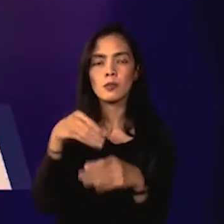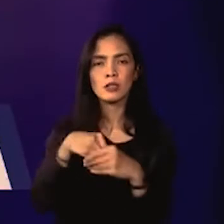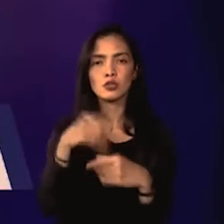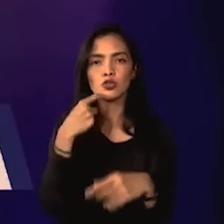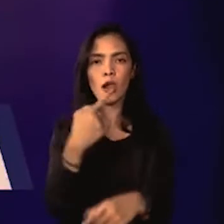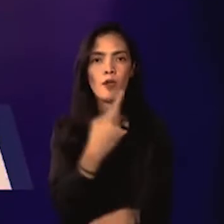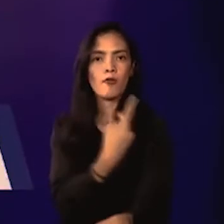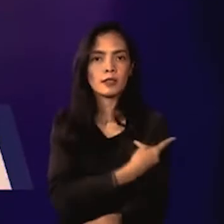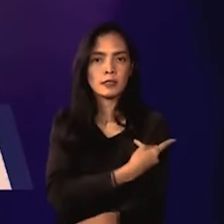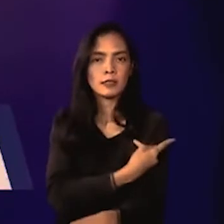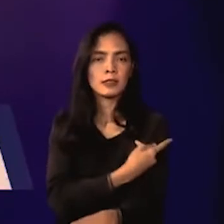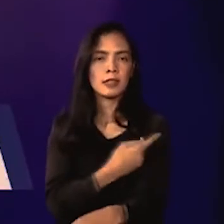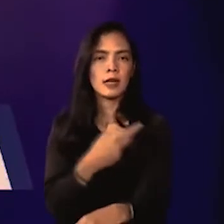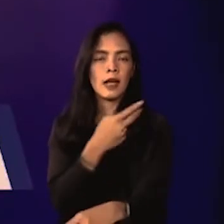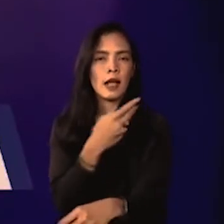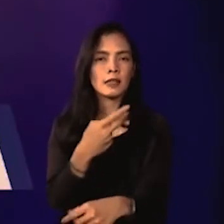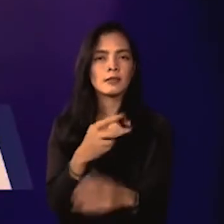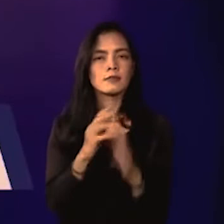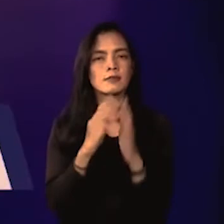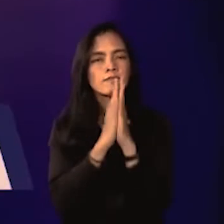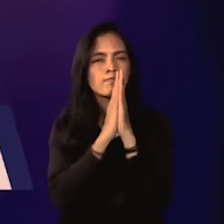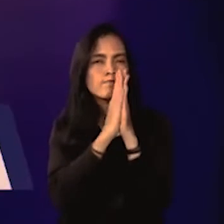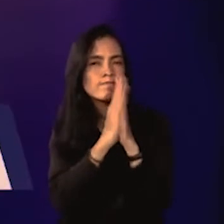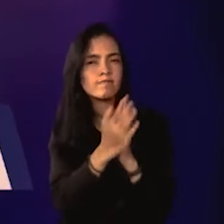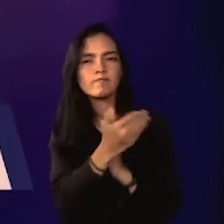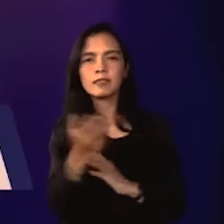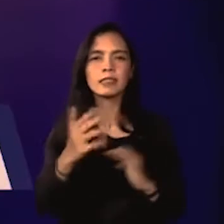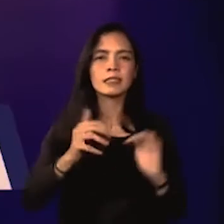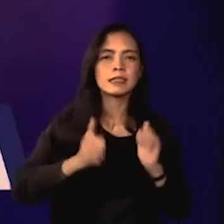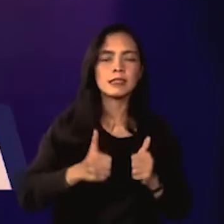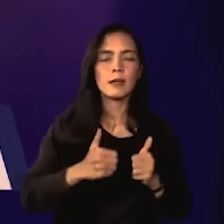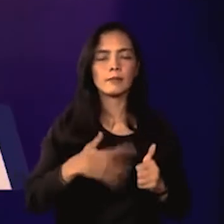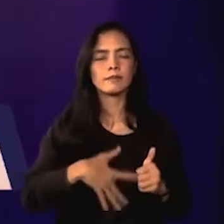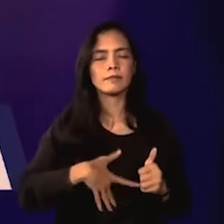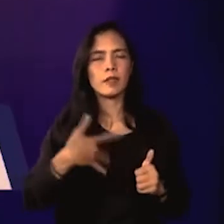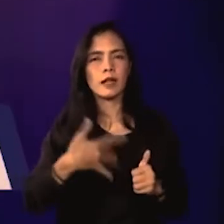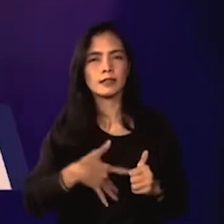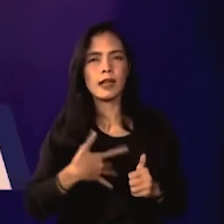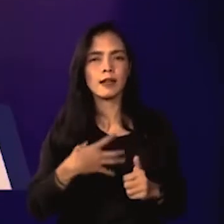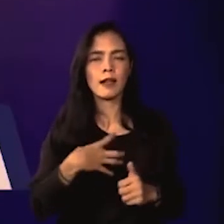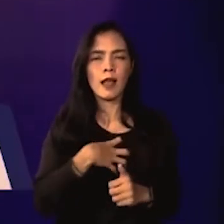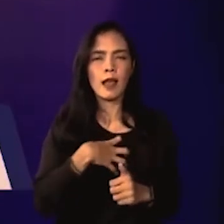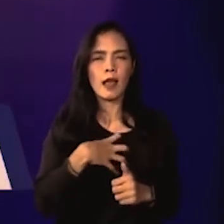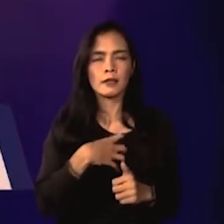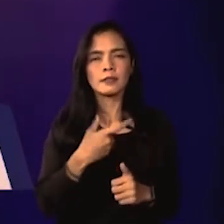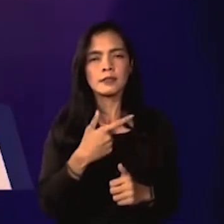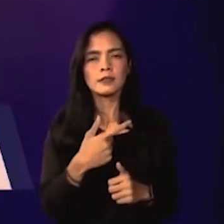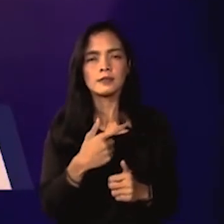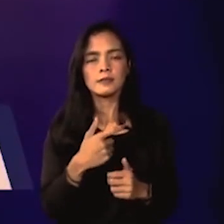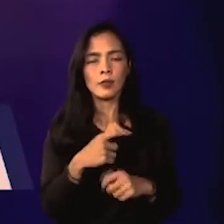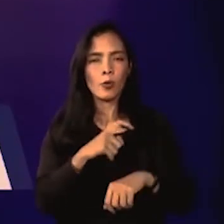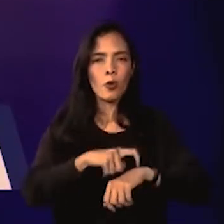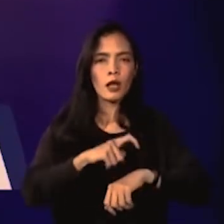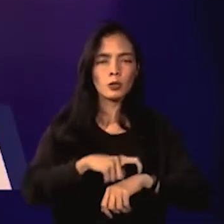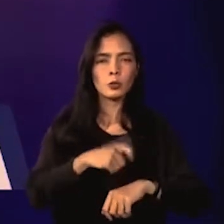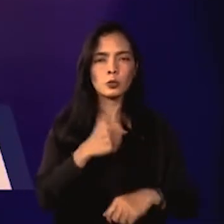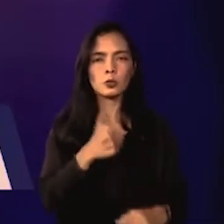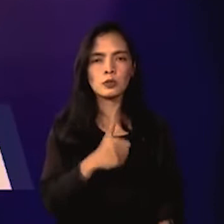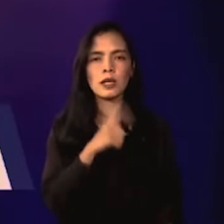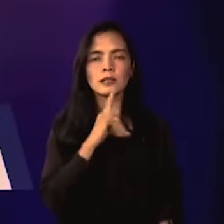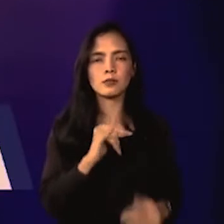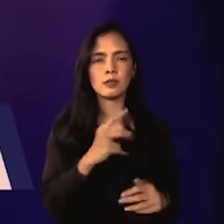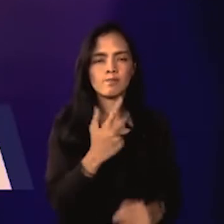ini. Karena itu kita semua mari siap hati, siap waktu kita dengan baik untuk